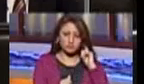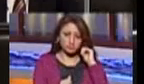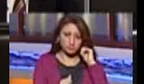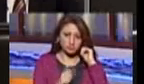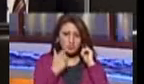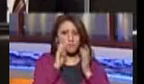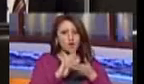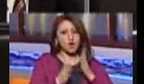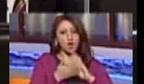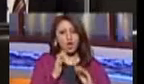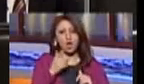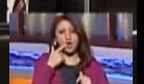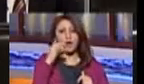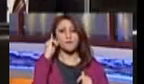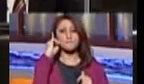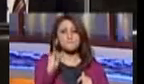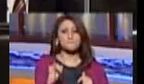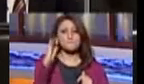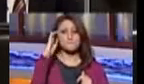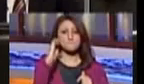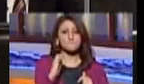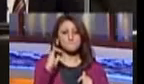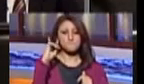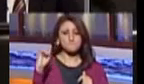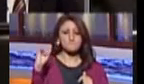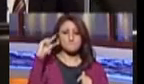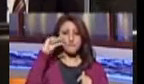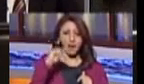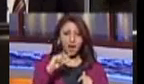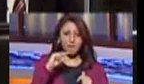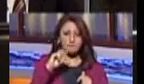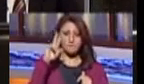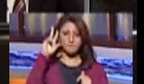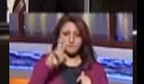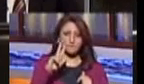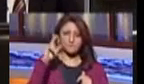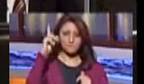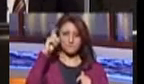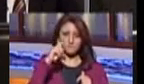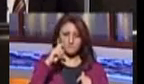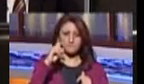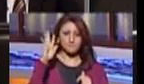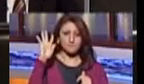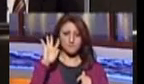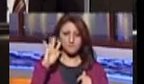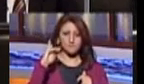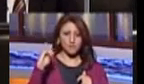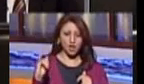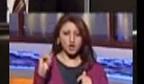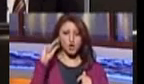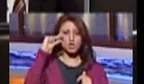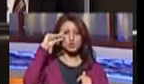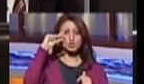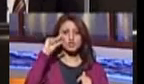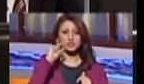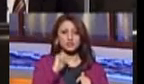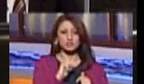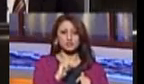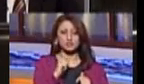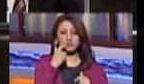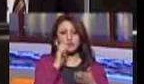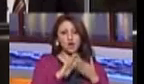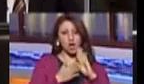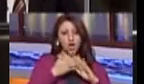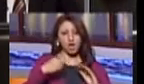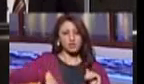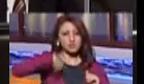يكون المهندس رشيد محمد رشيد قد بادر إلى سداد كافة المبالغ التي وردت بالتحقيقات والتي تناولتها.